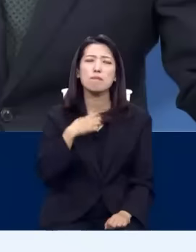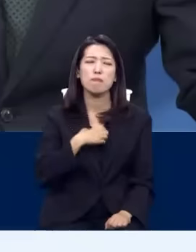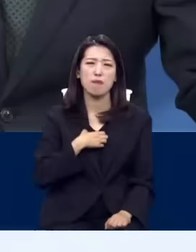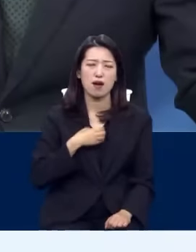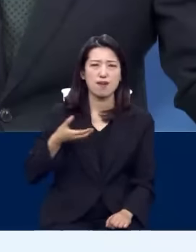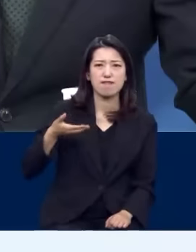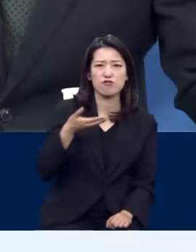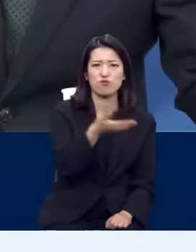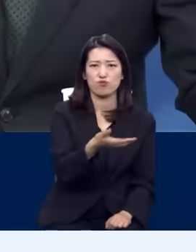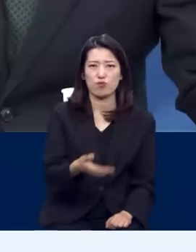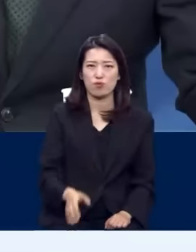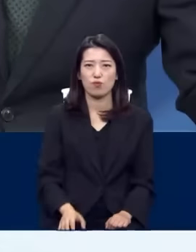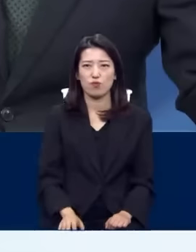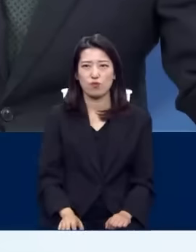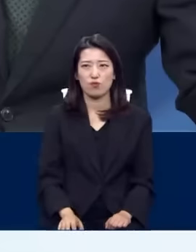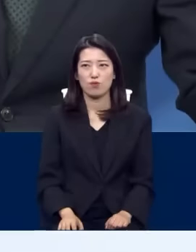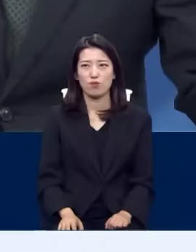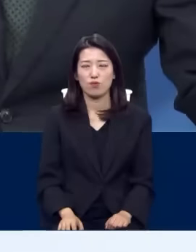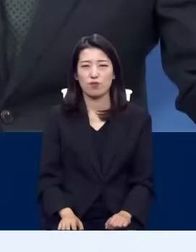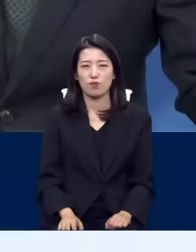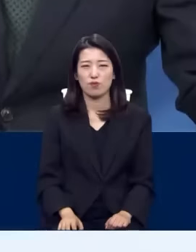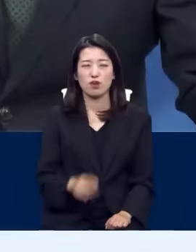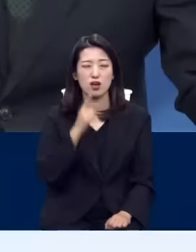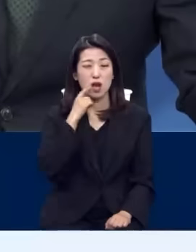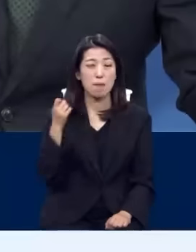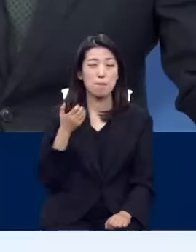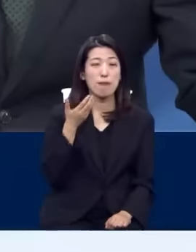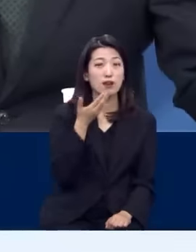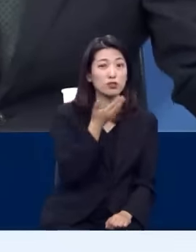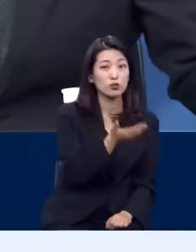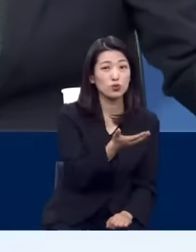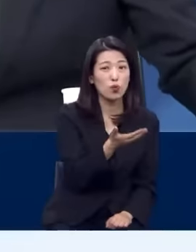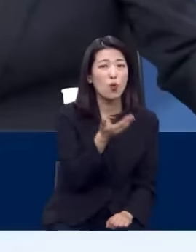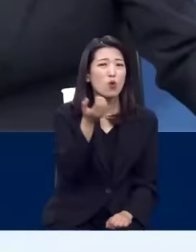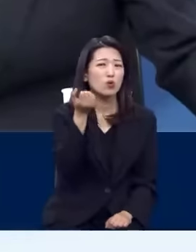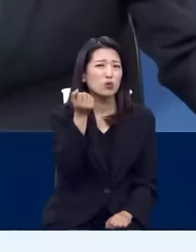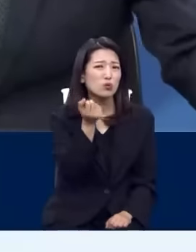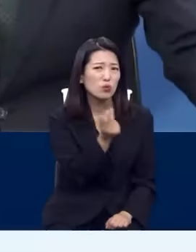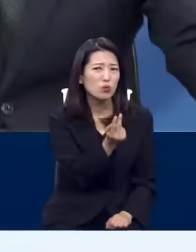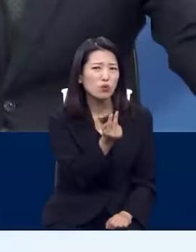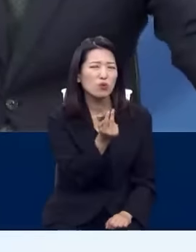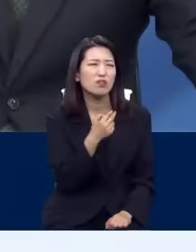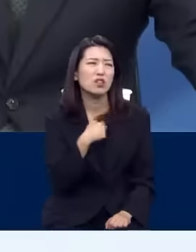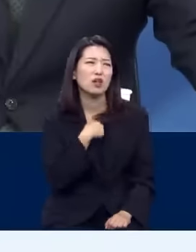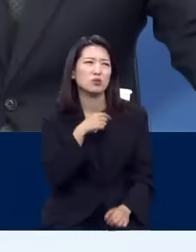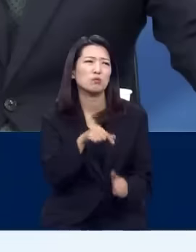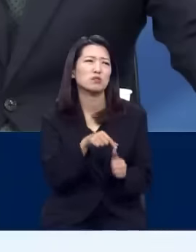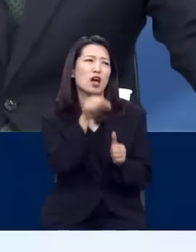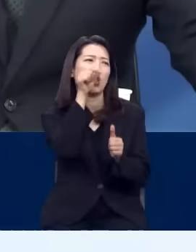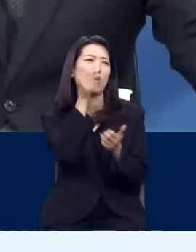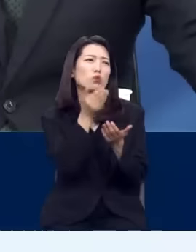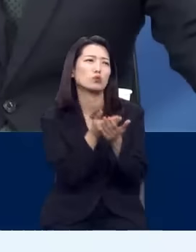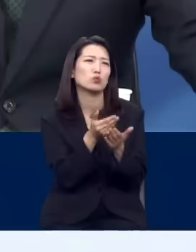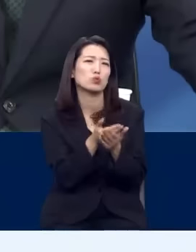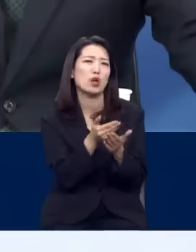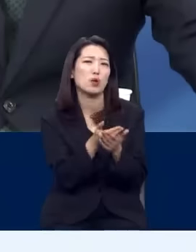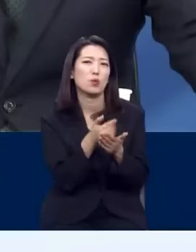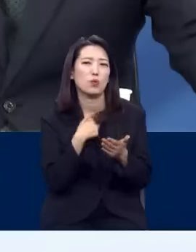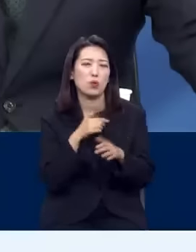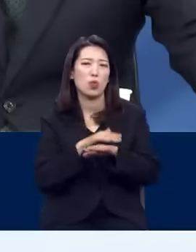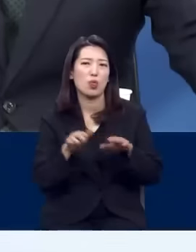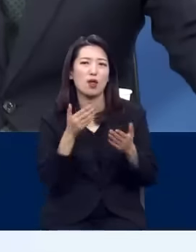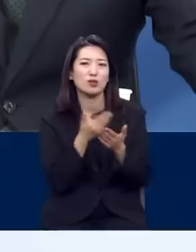위협하고 또 한쪽으로 나좀 살려주시오 나 아말 안 하겠어 뭐 이런 거래 같은 거거든요 뭐 꽤 시간 됐습니다만 그런 얘기도 했잖아요